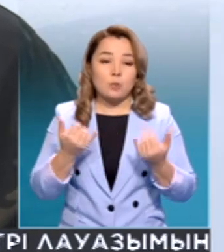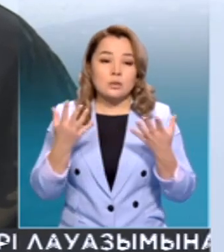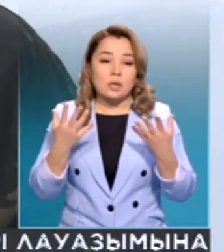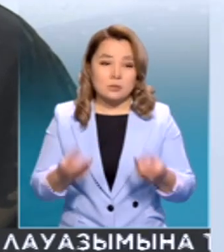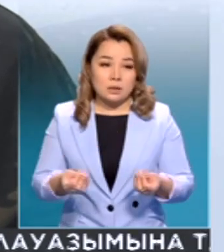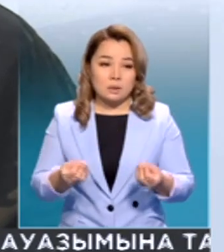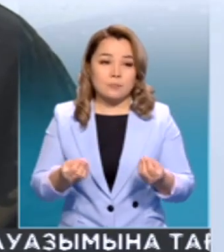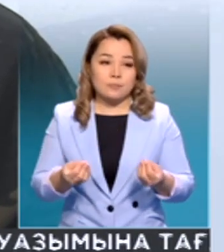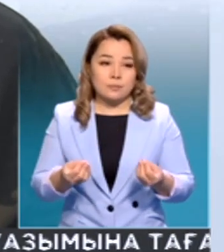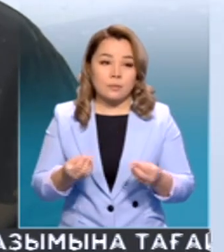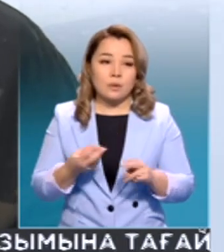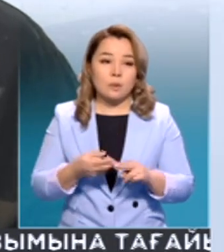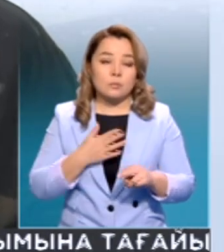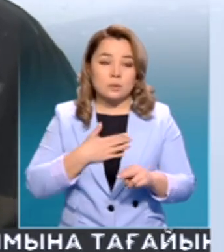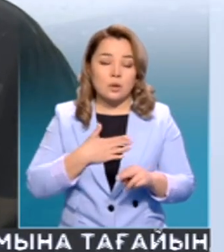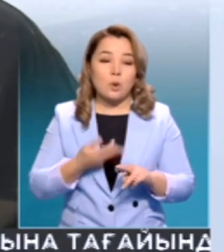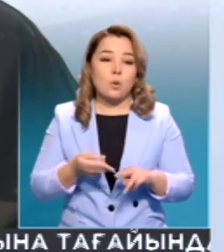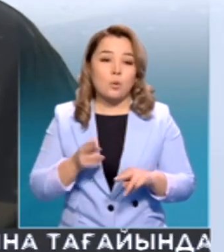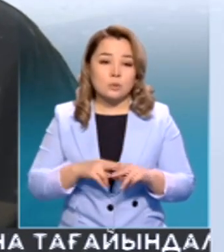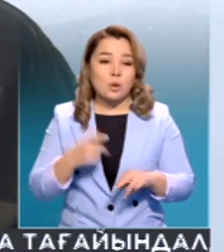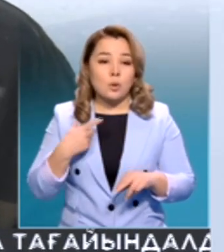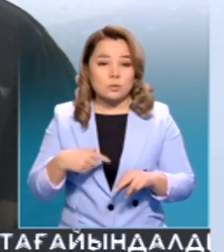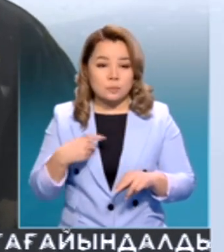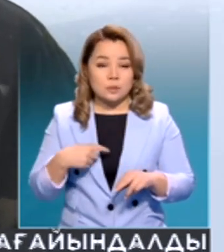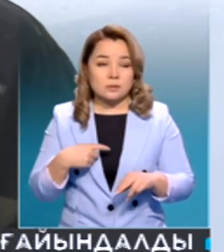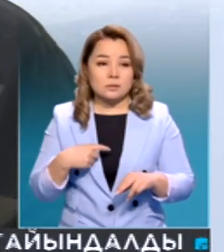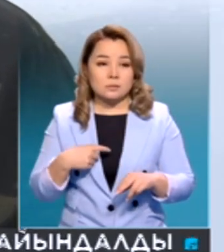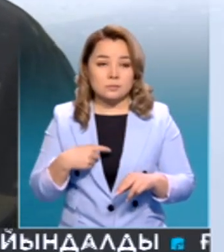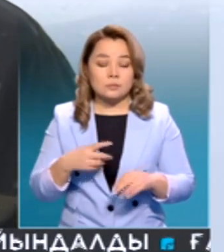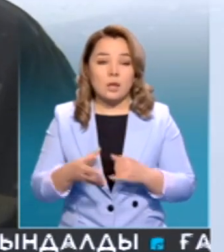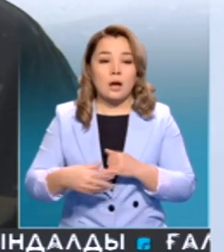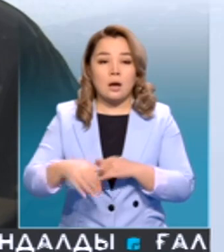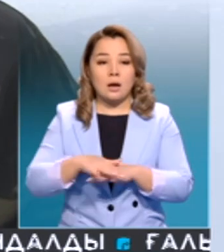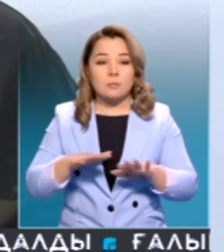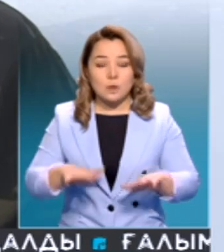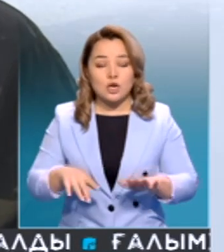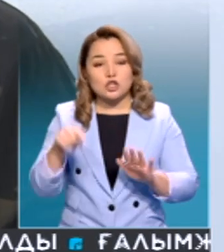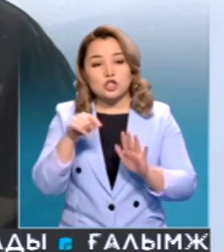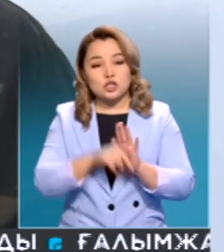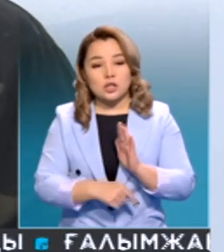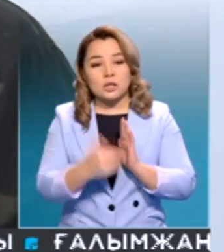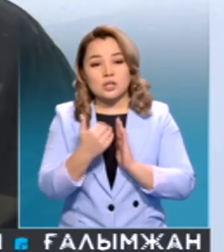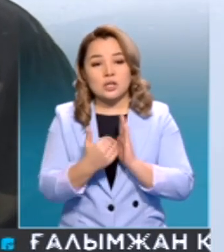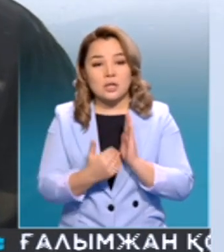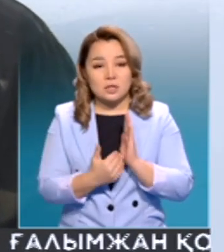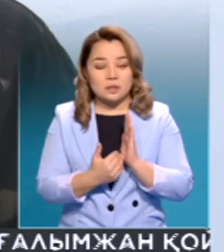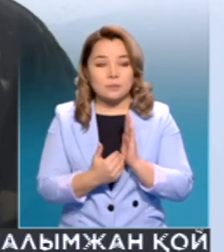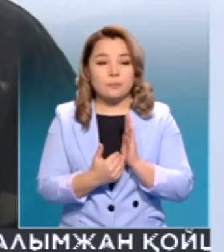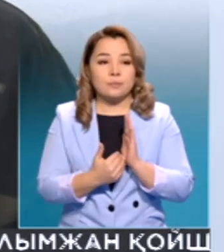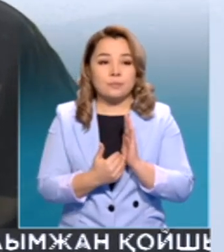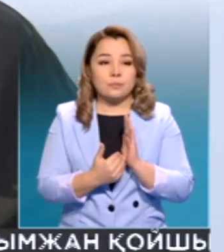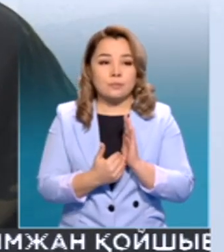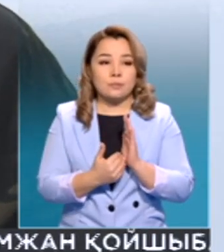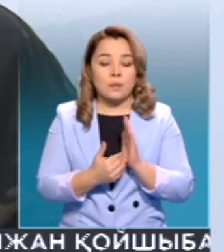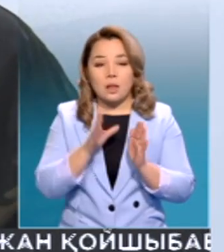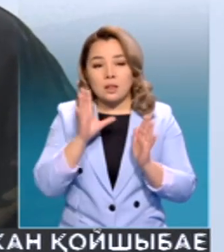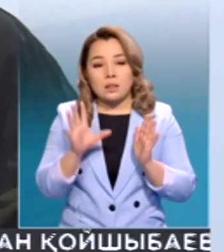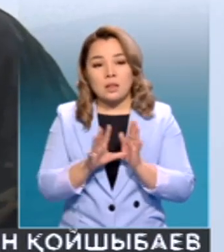таңда мынау енді біздің өзіміздің аймақтық ішкі желілерін